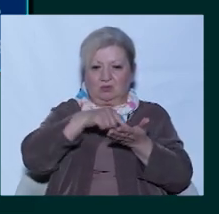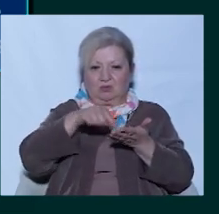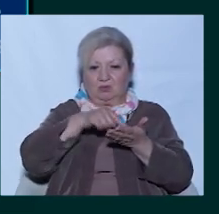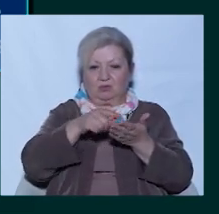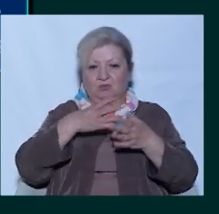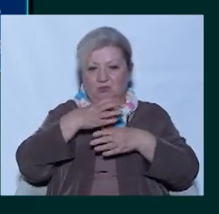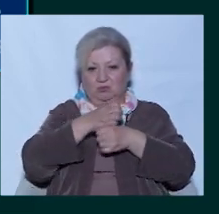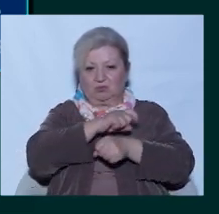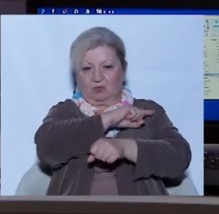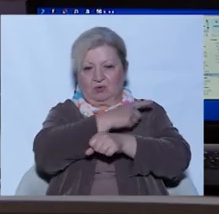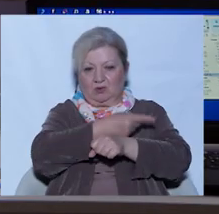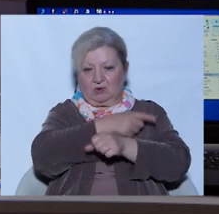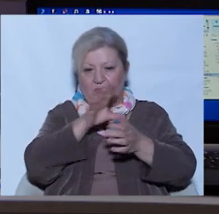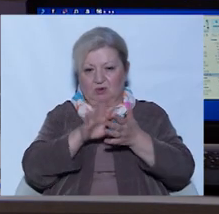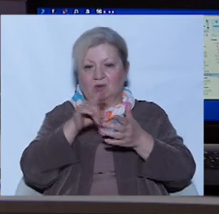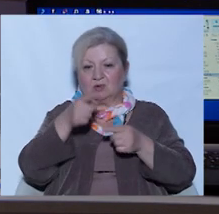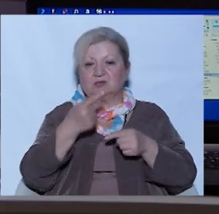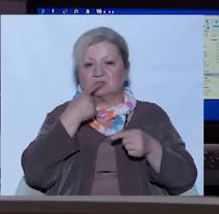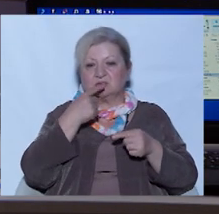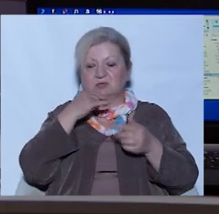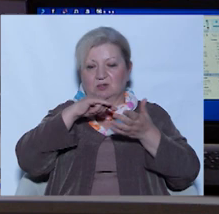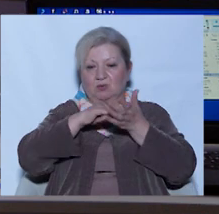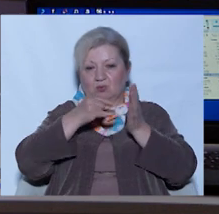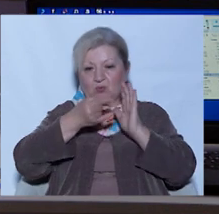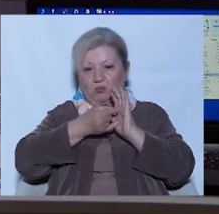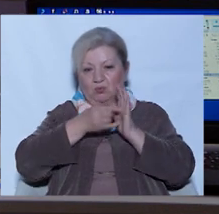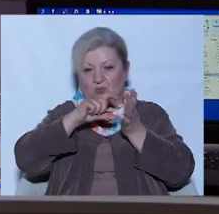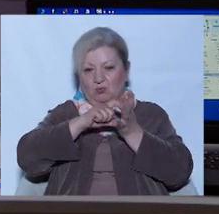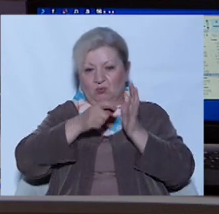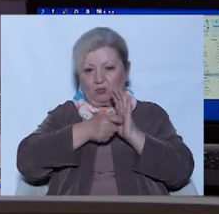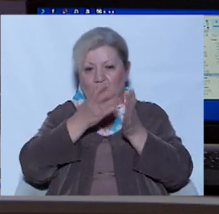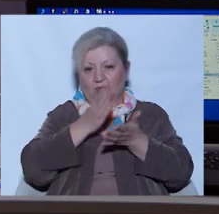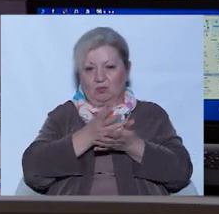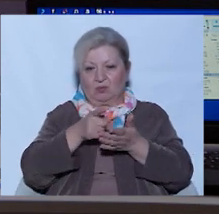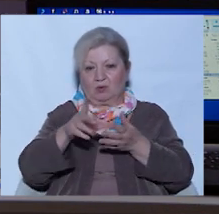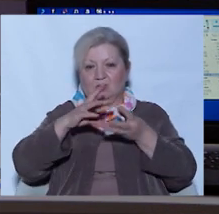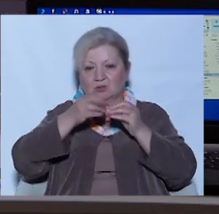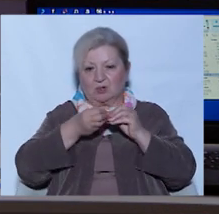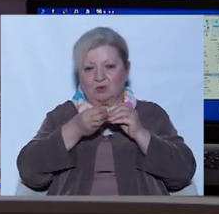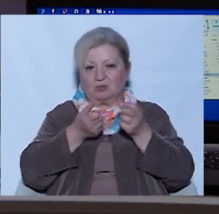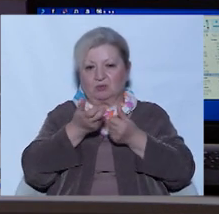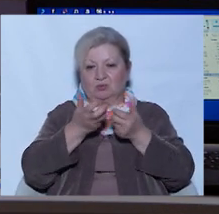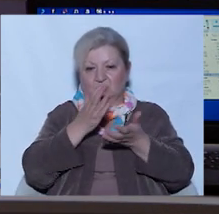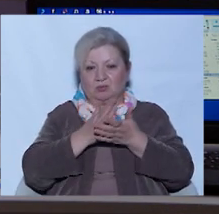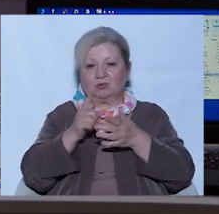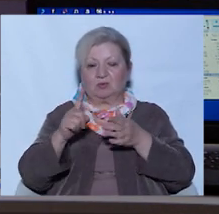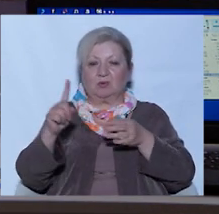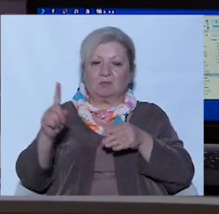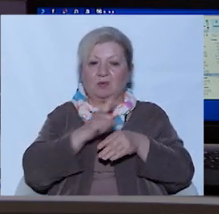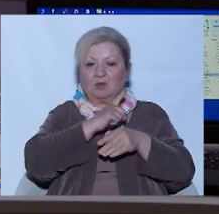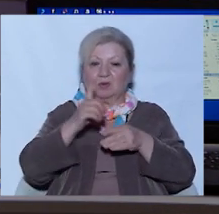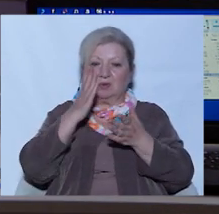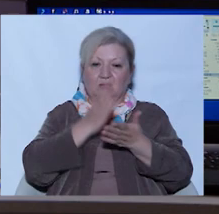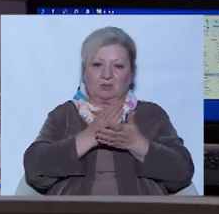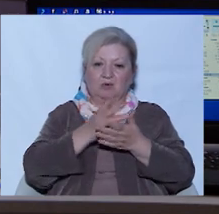ეს წითელი კუბიკი ჯამური ენერგია ამ ორი ენერგიის ხარჯზე. ესე იგი პერიოდულად ხდება პოტენციური და